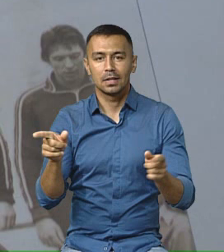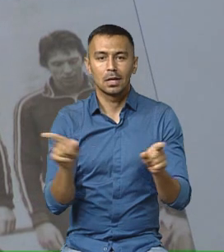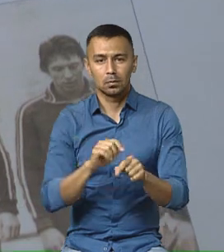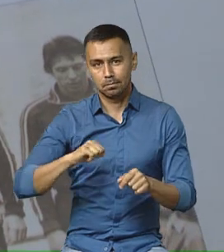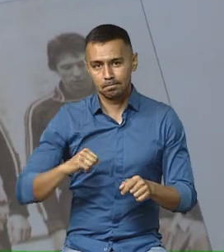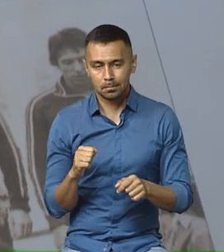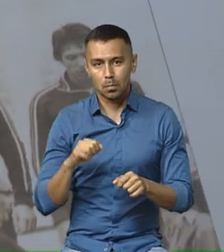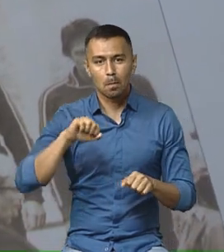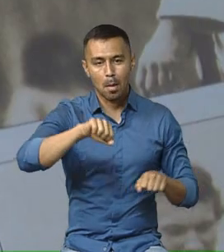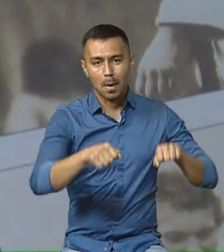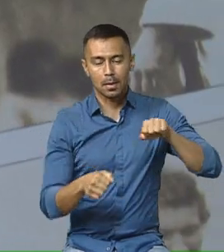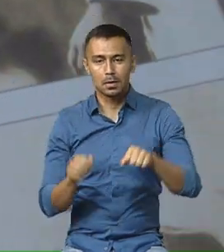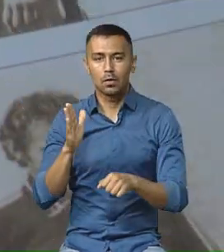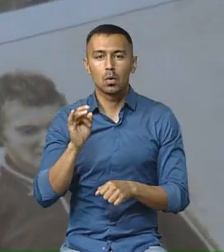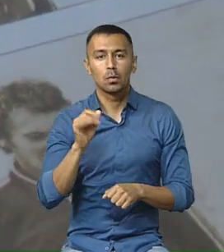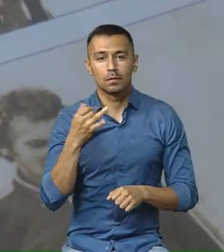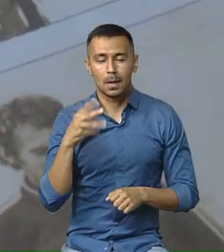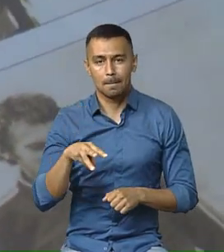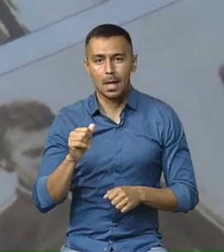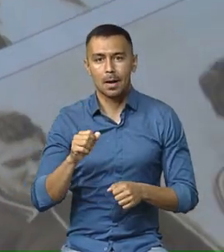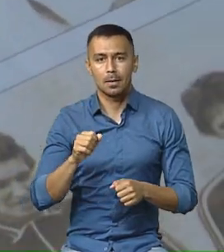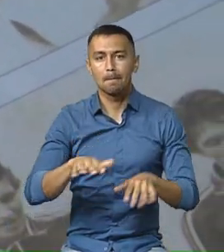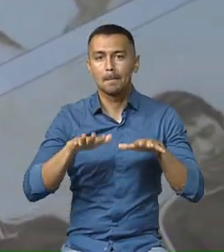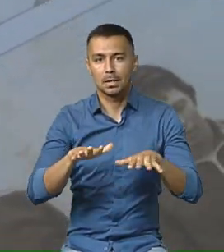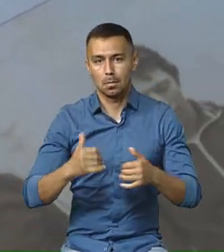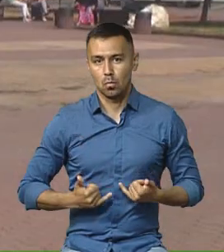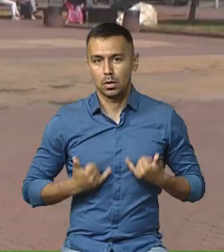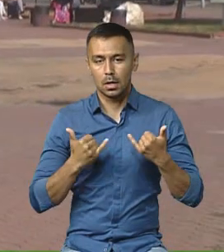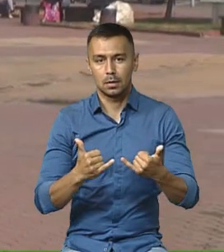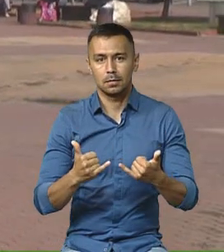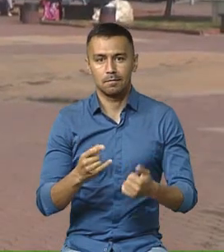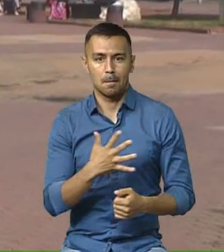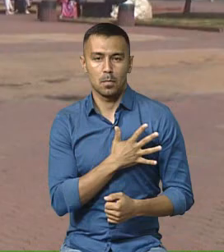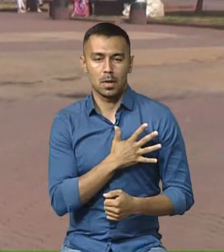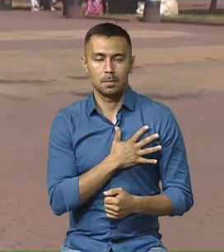по байдарці двійці Володимиром Романовським на п'єдесталі пошани в Монреалі.